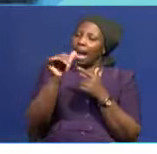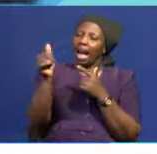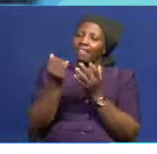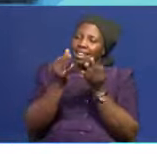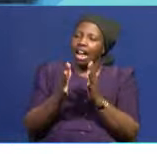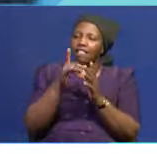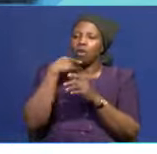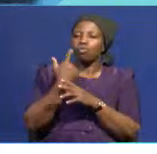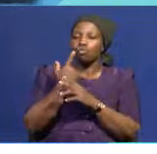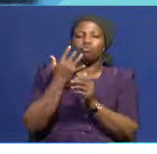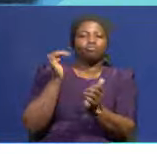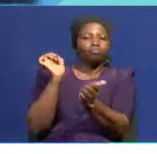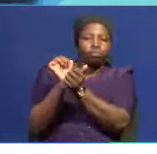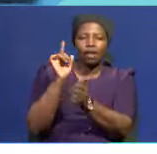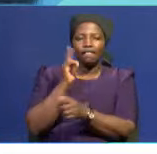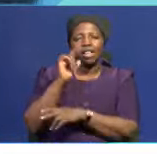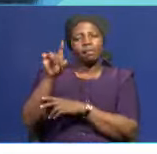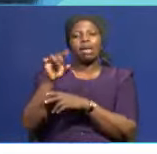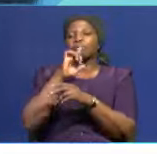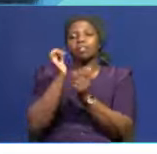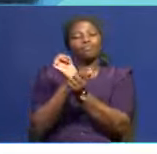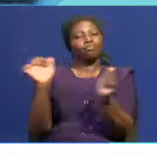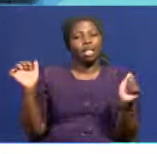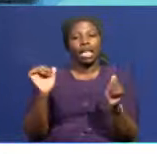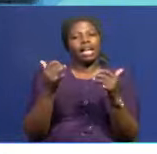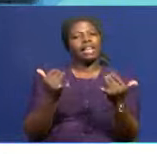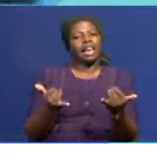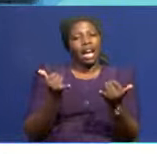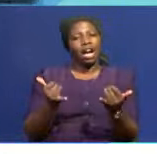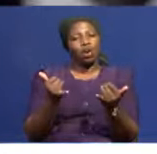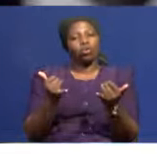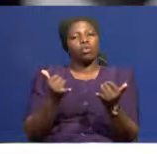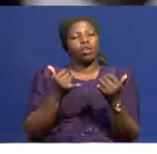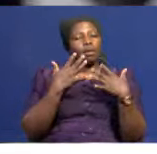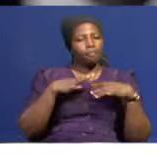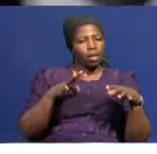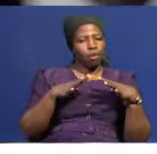wanataka maafisa wasimamizi wa kituo hicho cha polisi kuhamishwa.